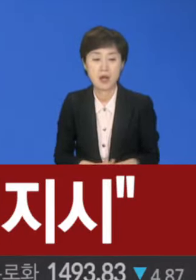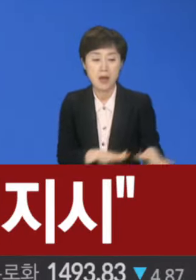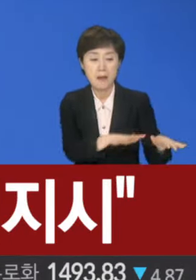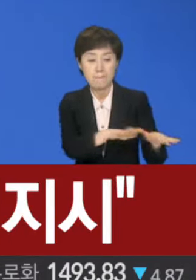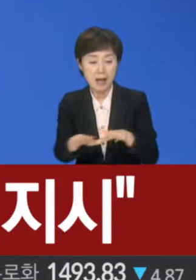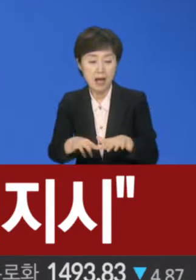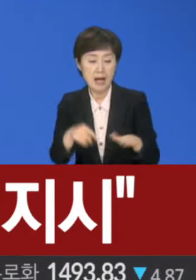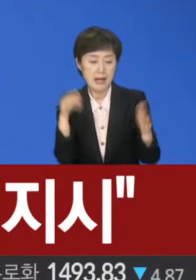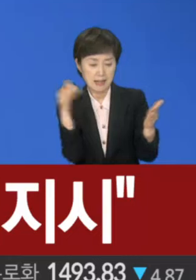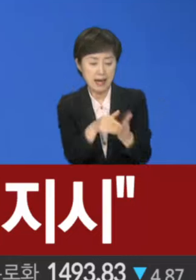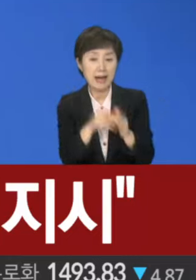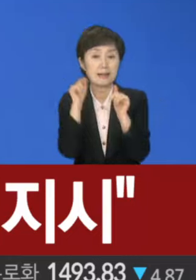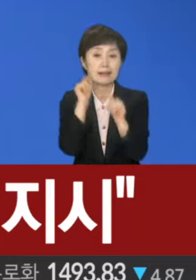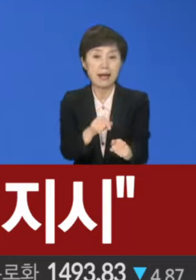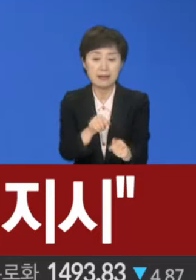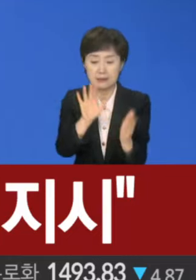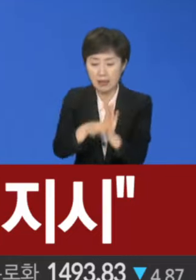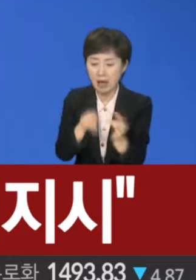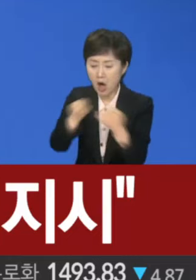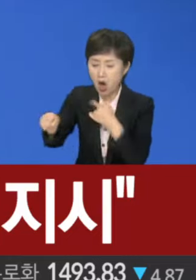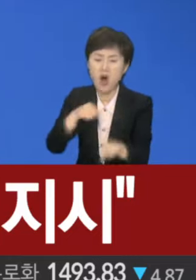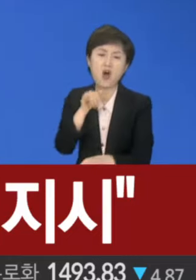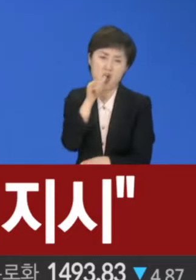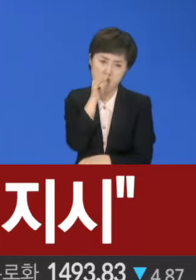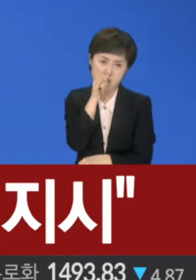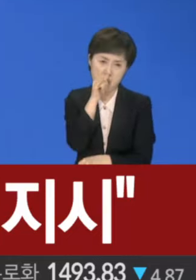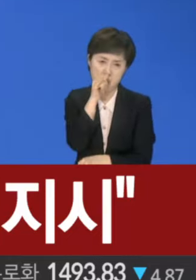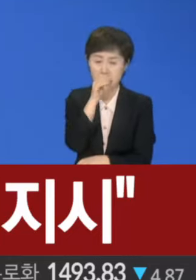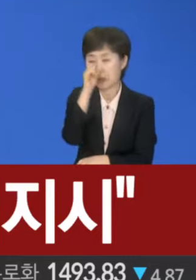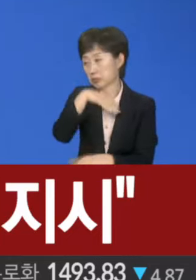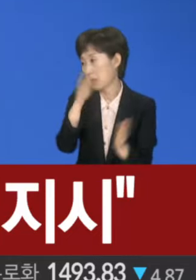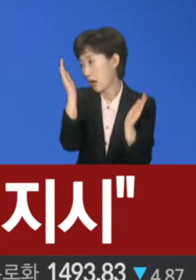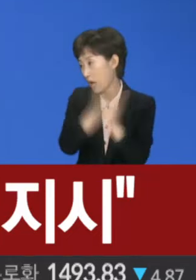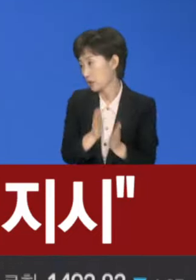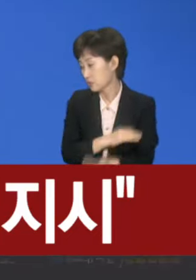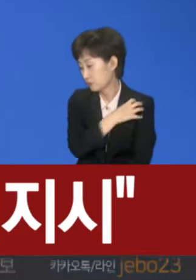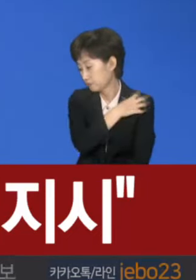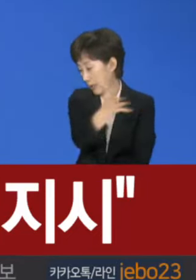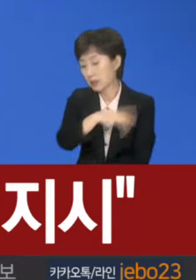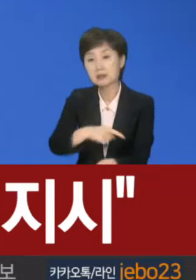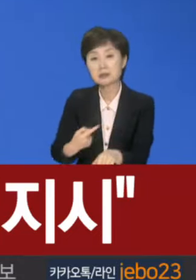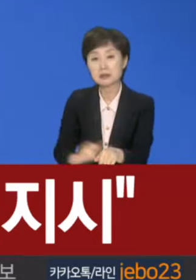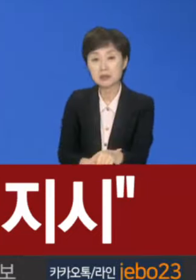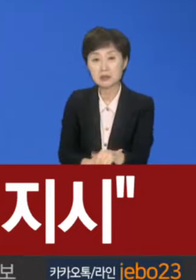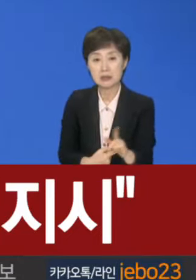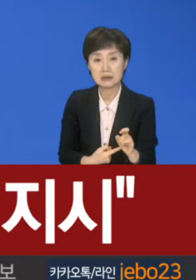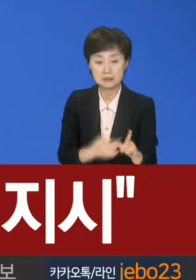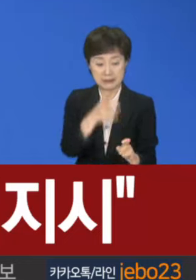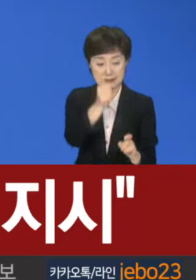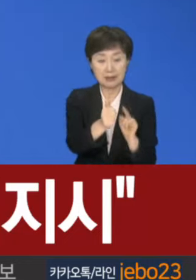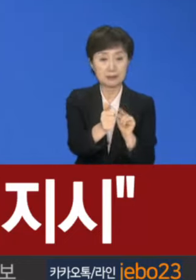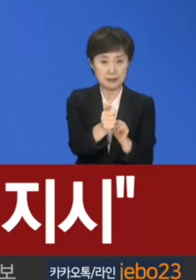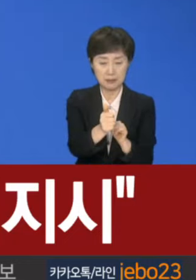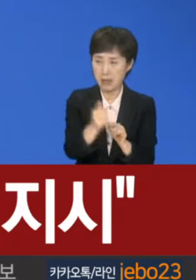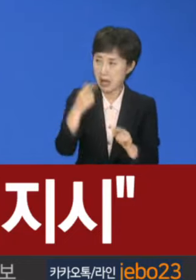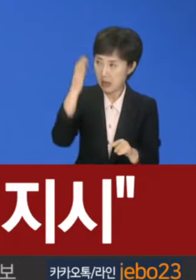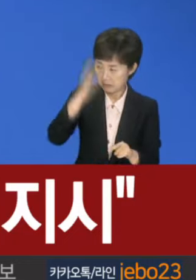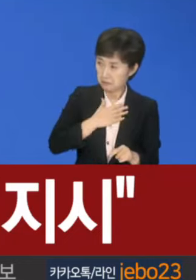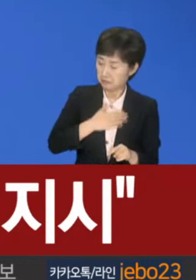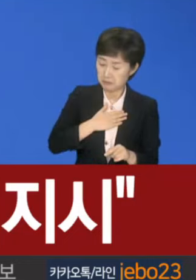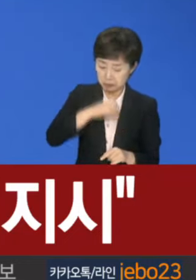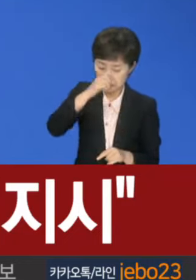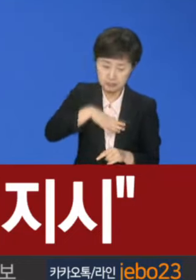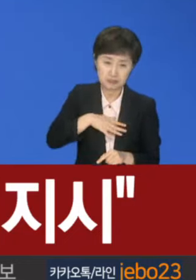대한 불명확한 설명과 소통의 부족, 소극적인 지시 등이 종합적으로 합쳐져서 포 11대대장의 임의적인 수색 지침